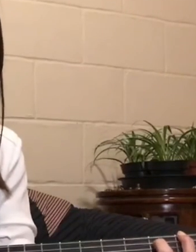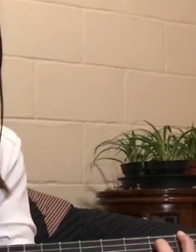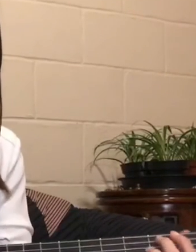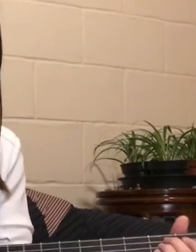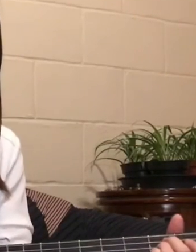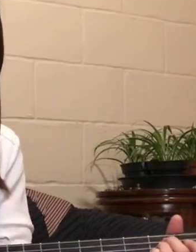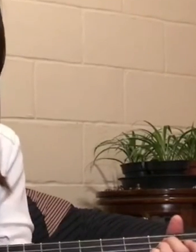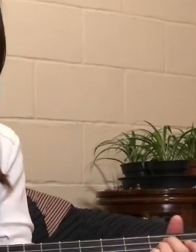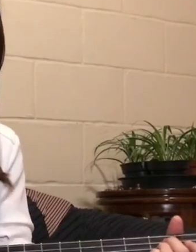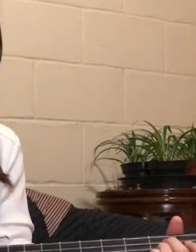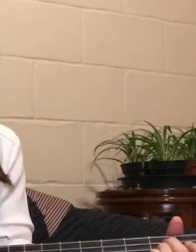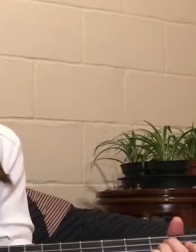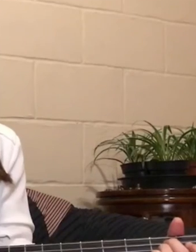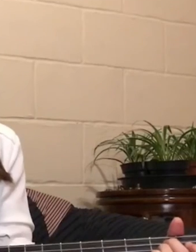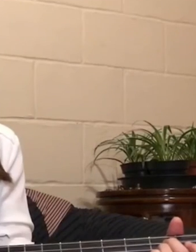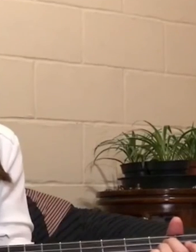Satu jam